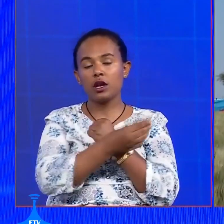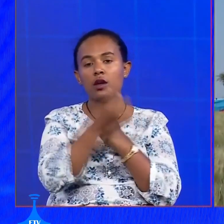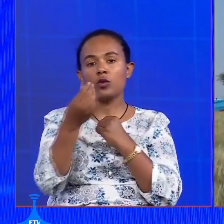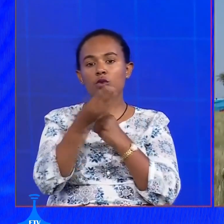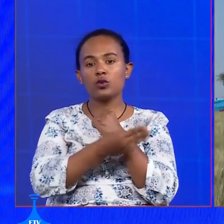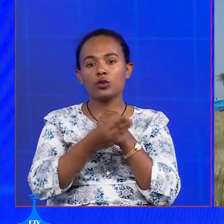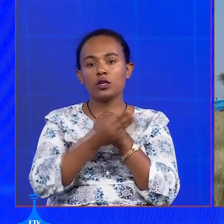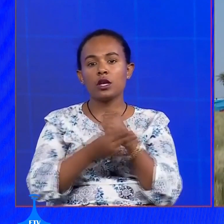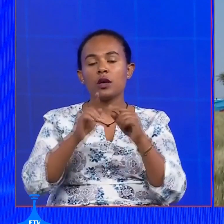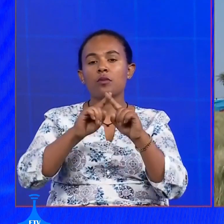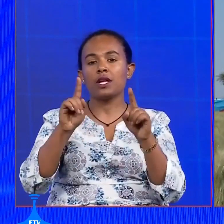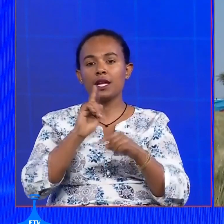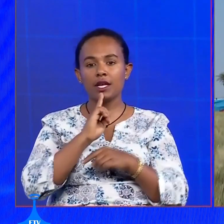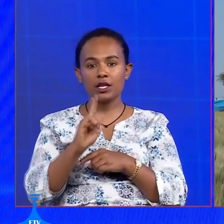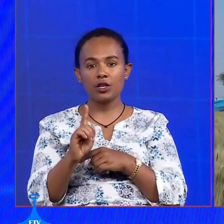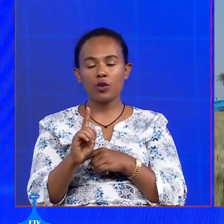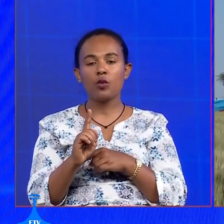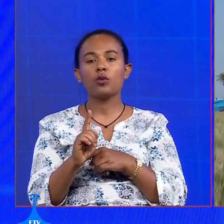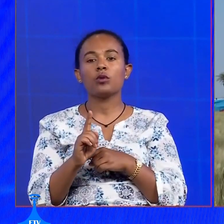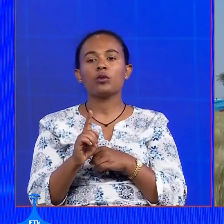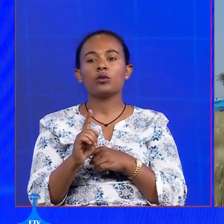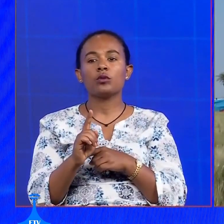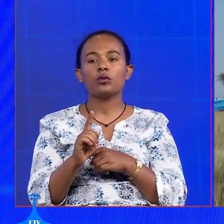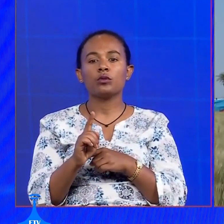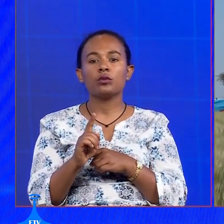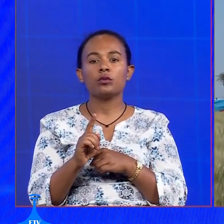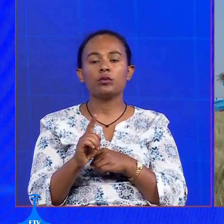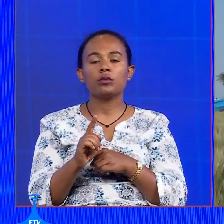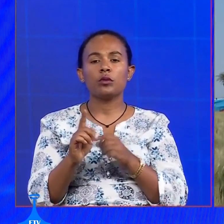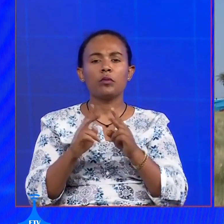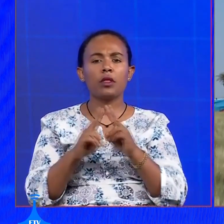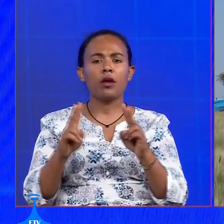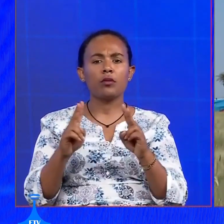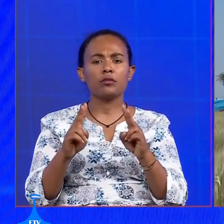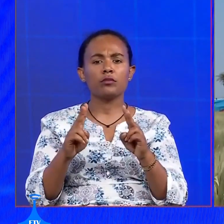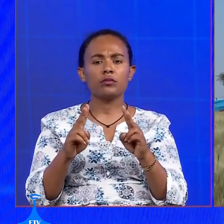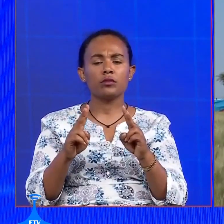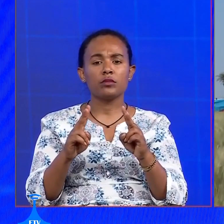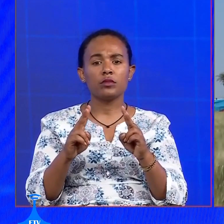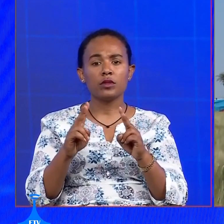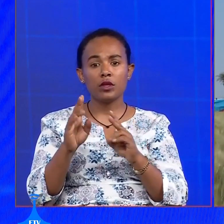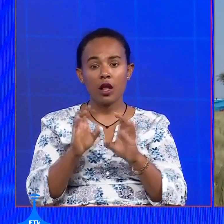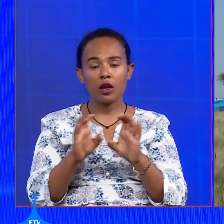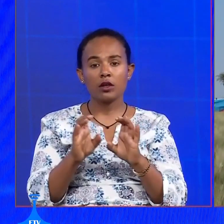ላይ ስንዴ ነው? ወንጉዶ ይባላል። በጣም በሽታን እንደገና